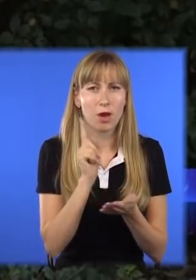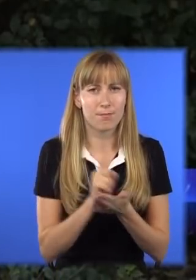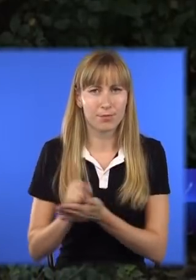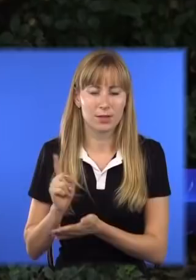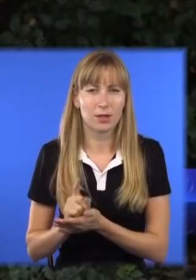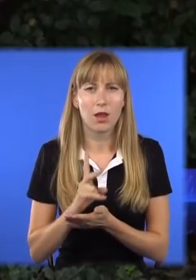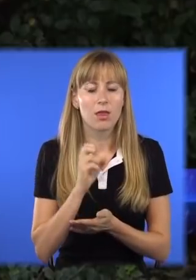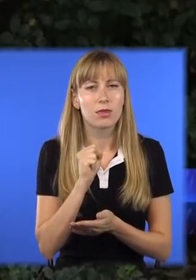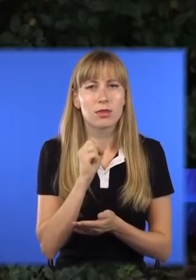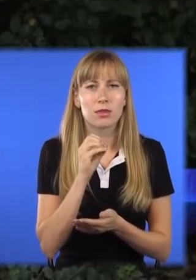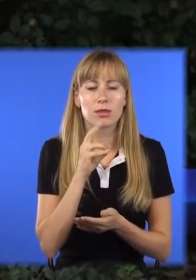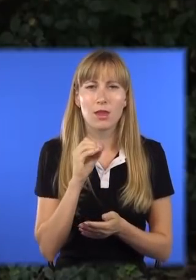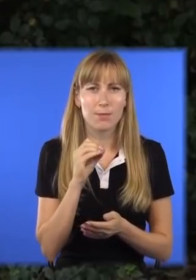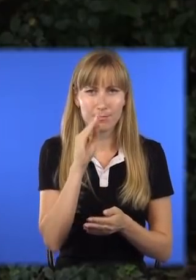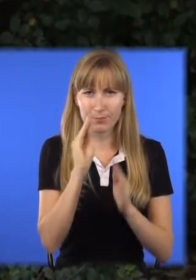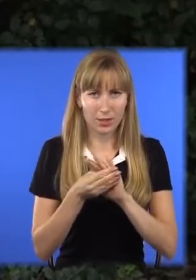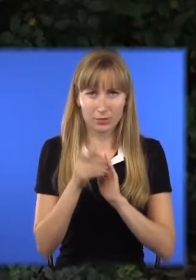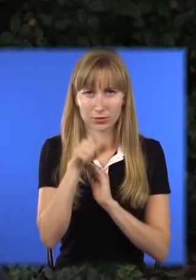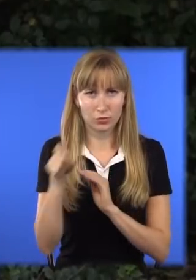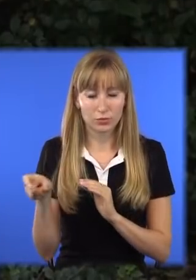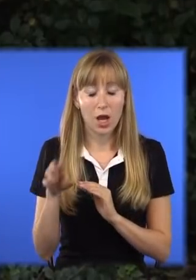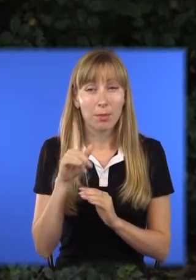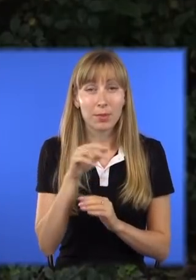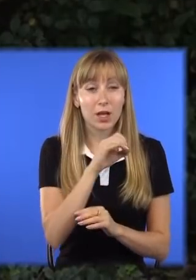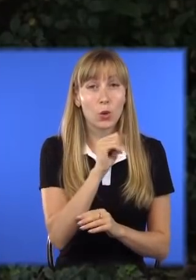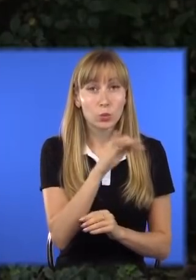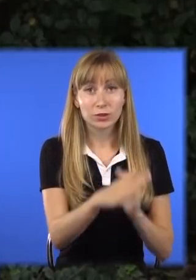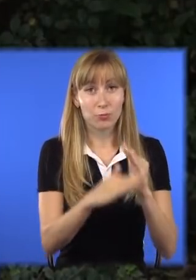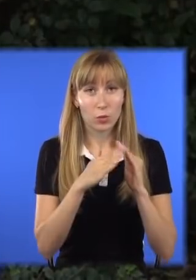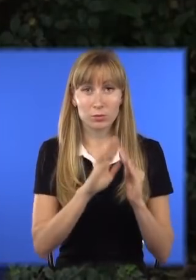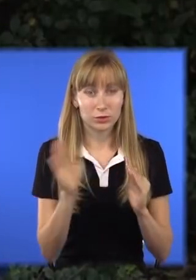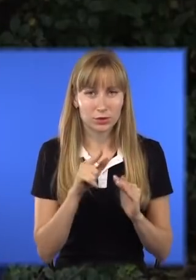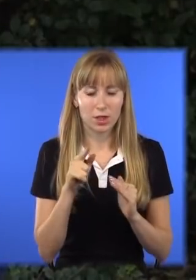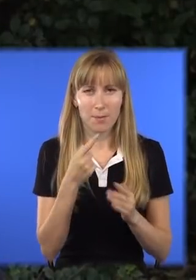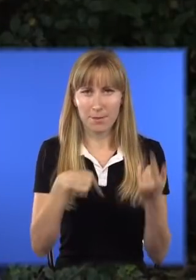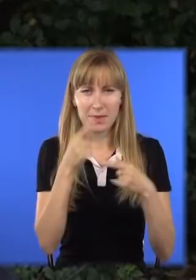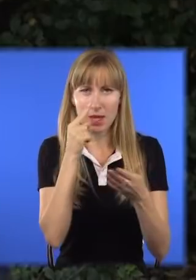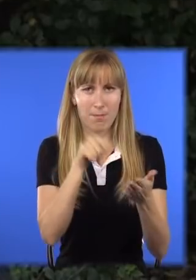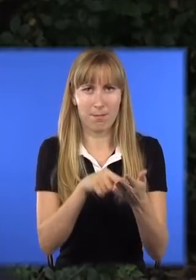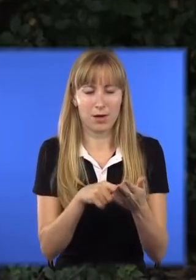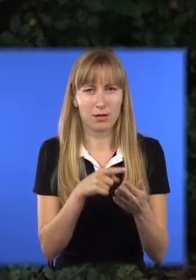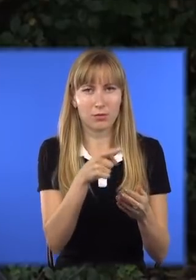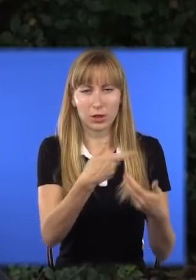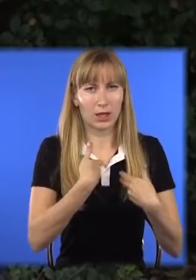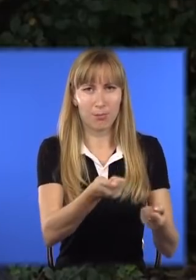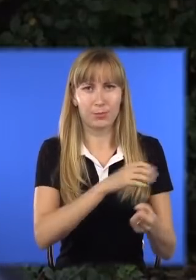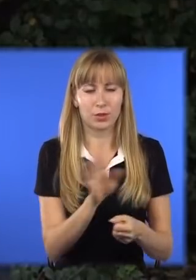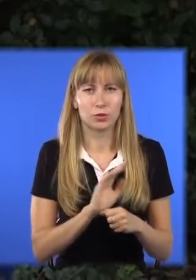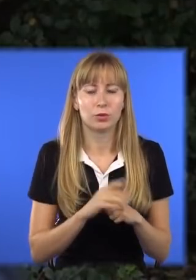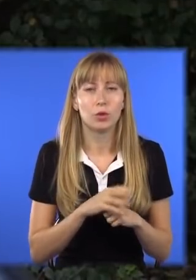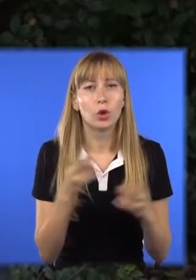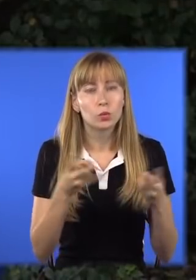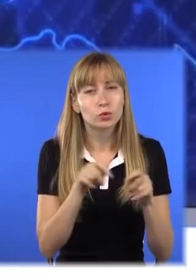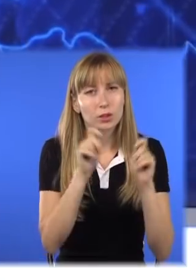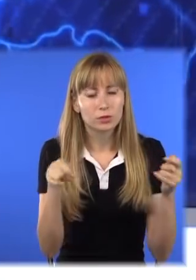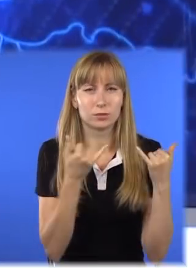от людей. Получается, если бы не Константин Усов, мы бы не попали тогда на прием. Так нельзя. Нужно быть открытыми.